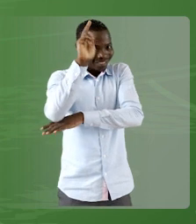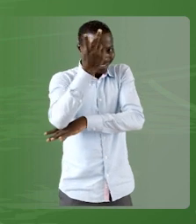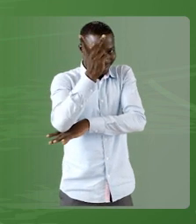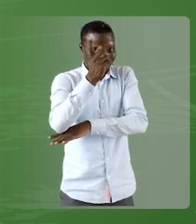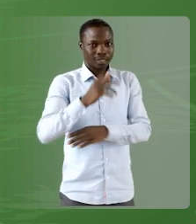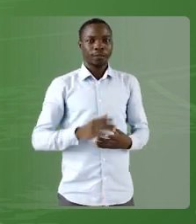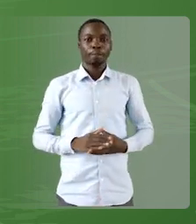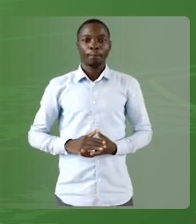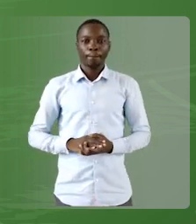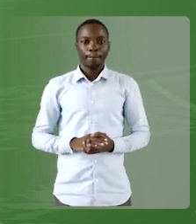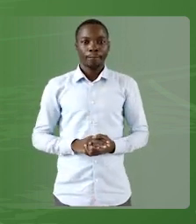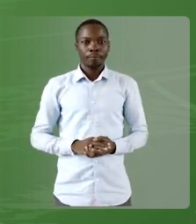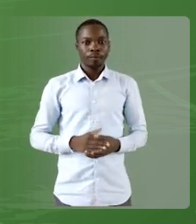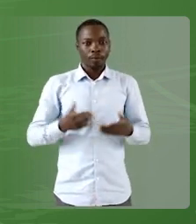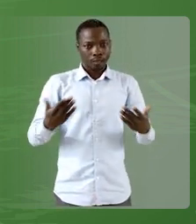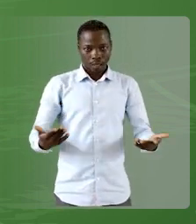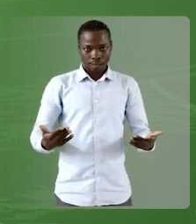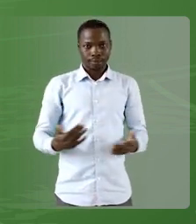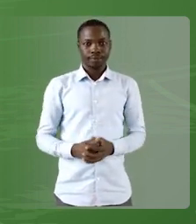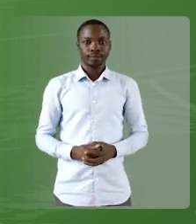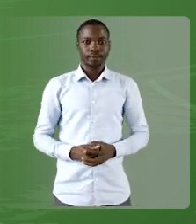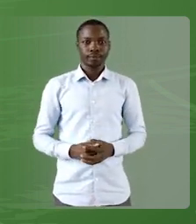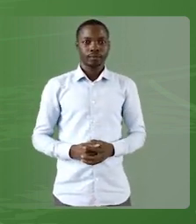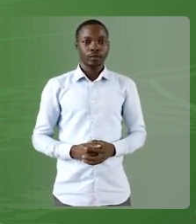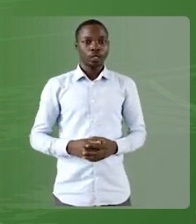plantes. Nous allons